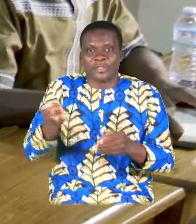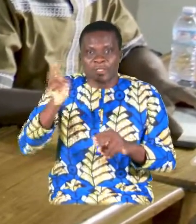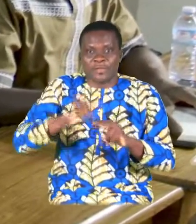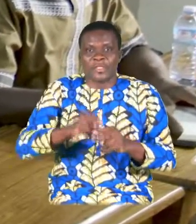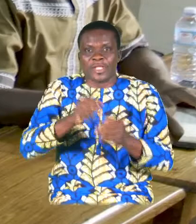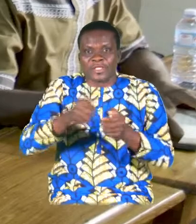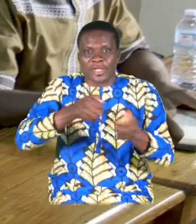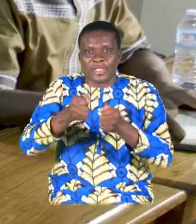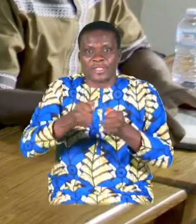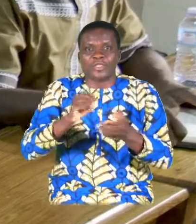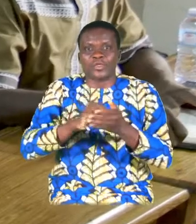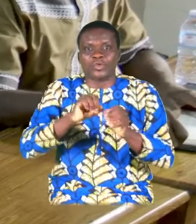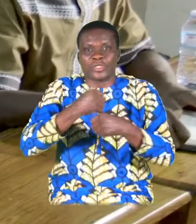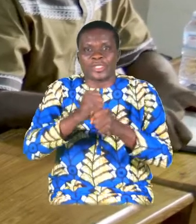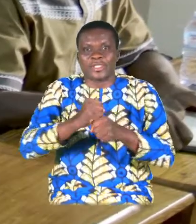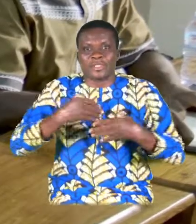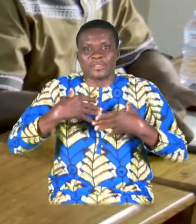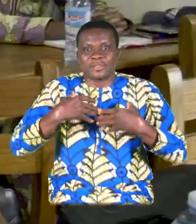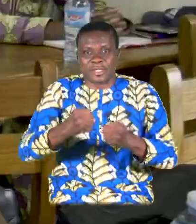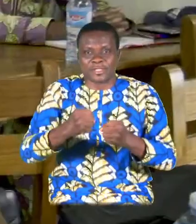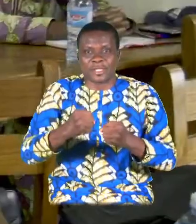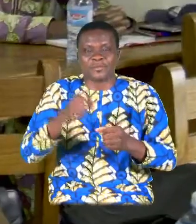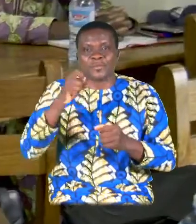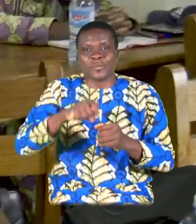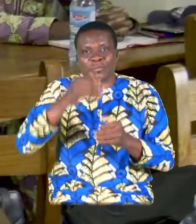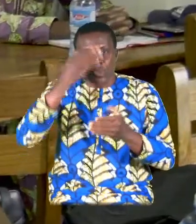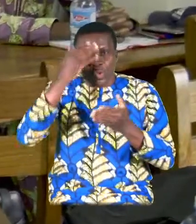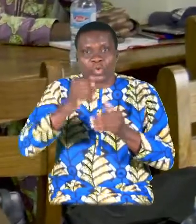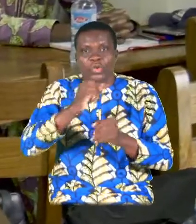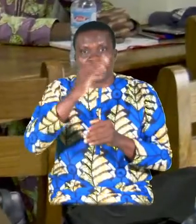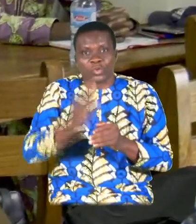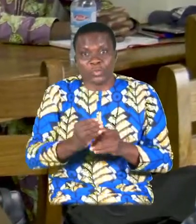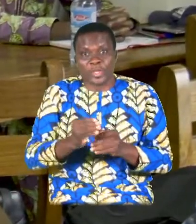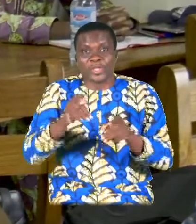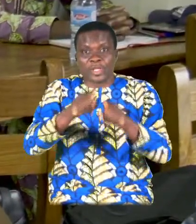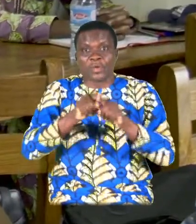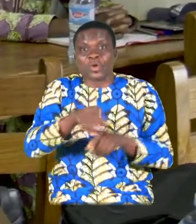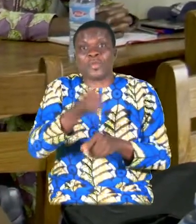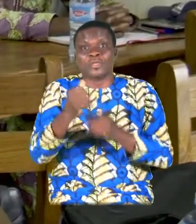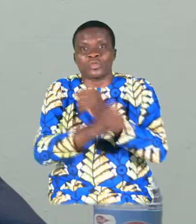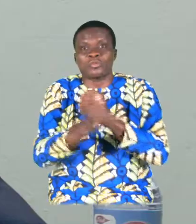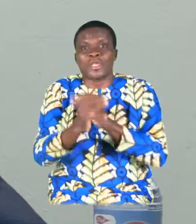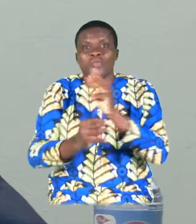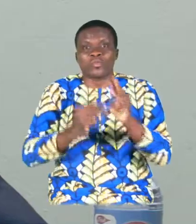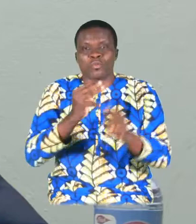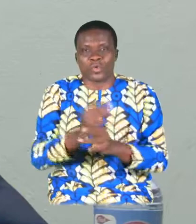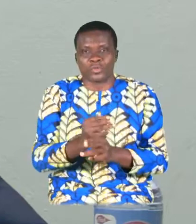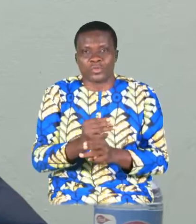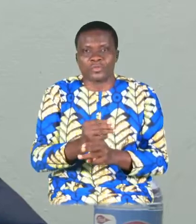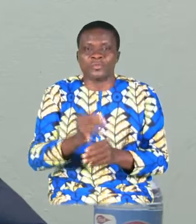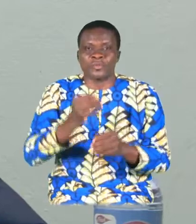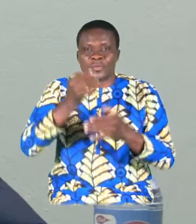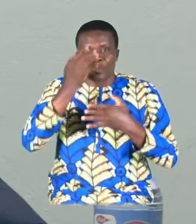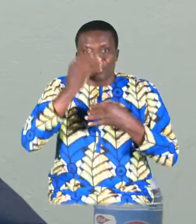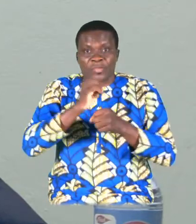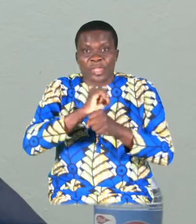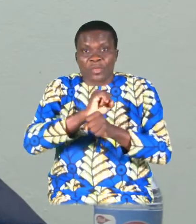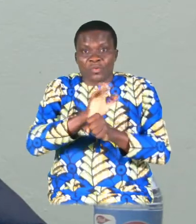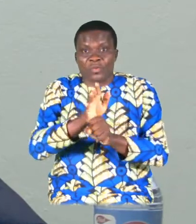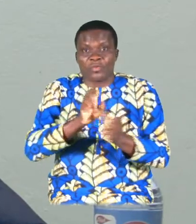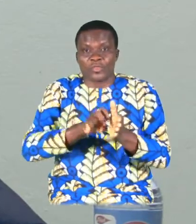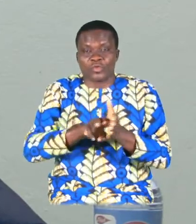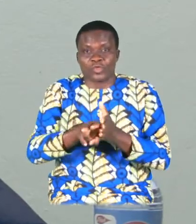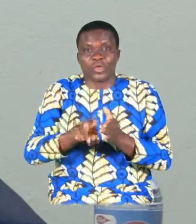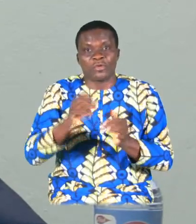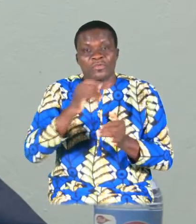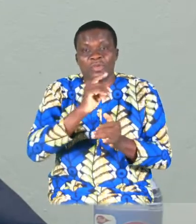la gestion de cette crise sanitaire que connaît le Bénin à l'instar des autres pays du monde. La pandémie de la COVID-19